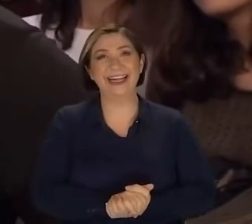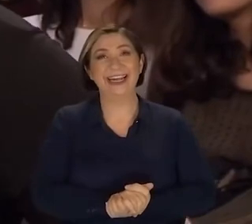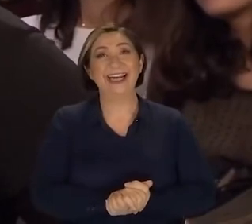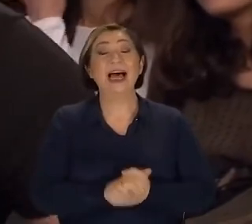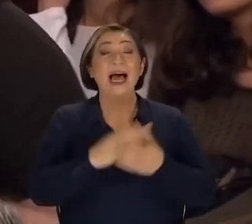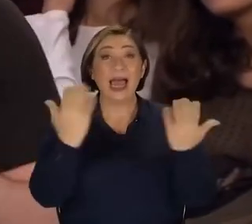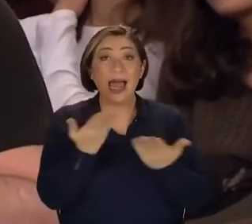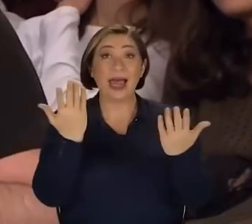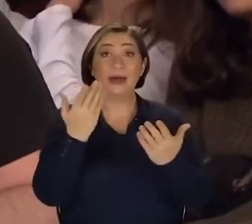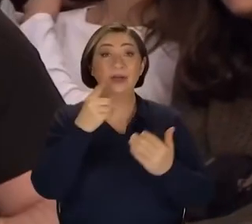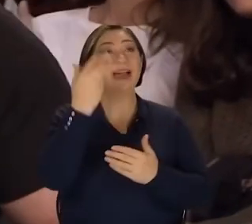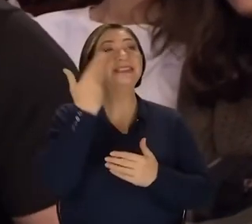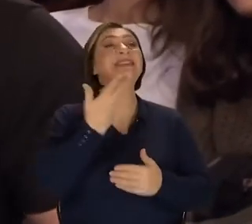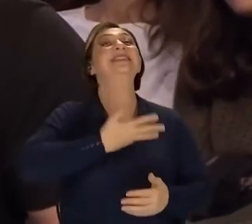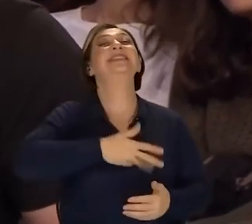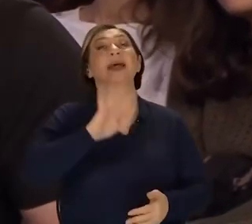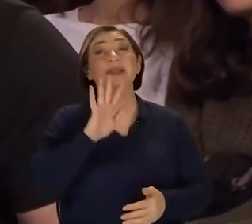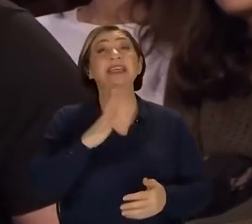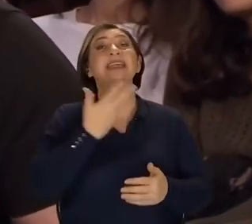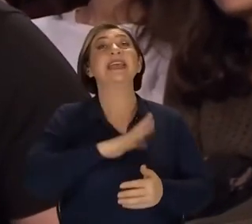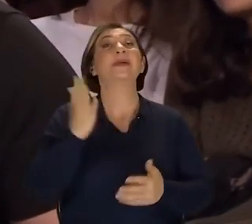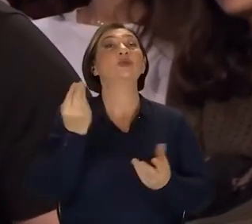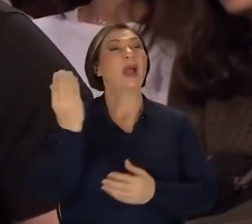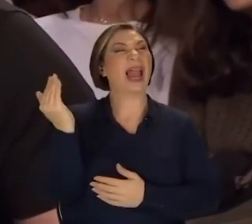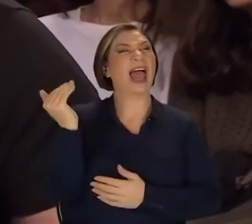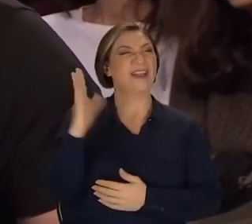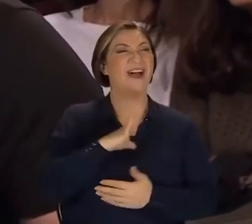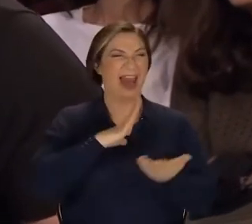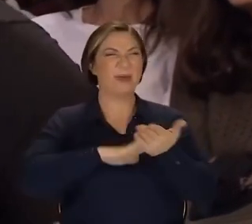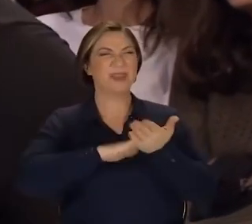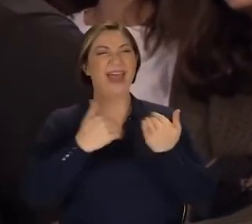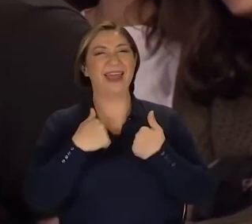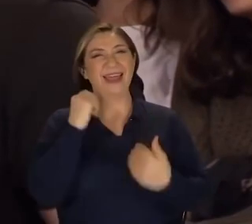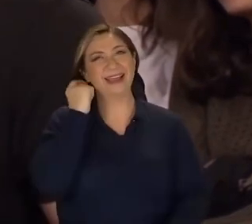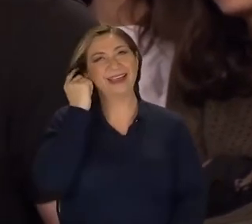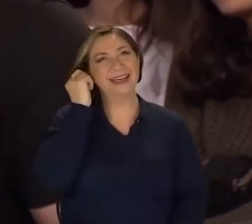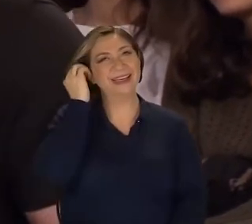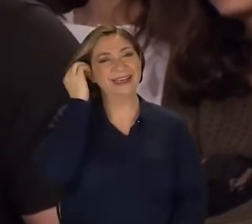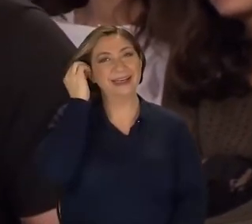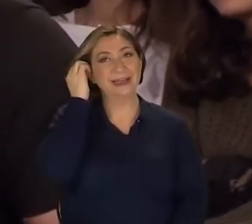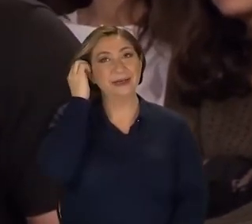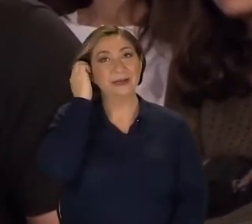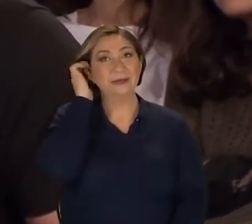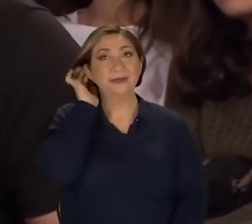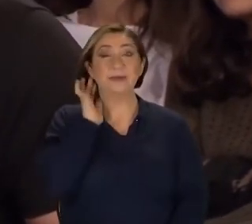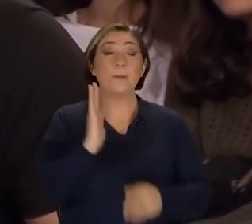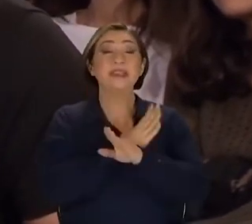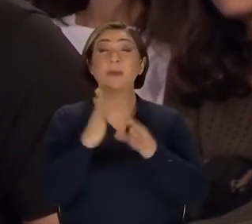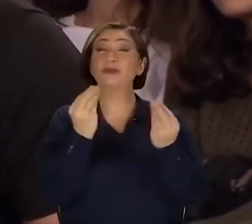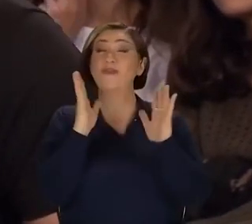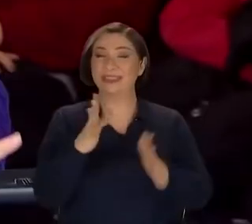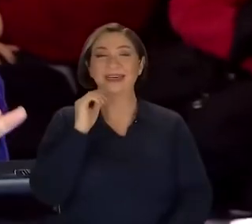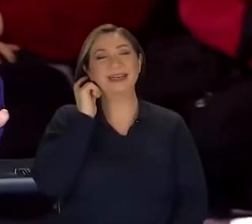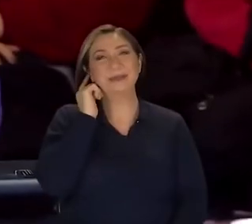Yani eğer hani mesela bunları izleyip sevmediyse daha sevmeyeceğin çok şey var benim elimde. Ya benim de çok var bununla